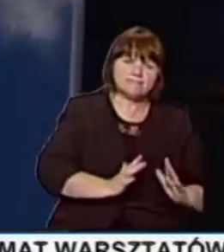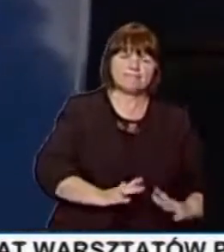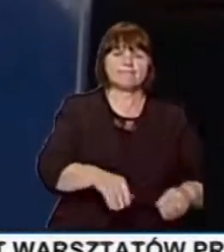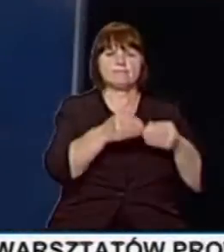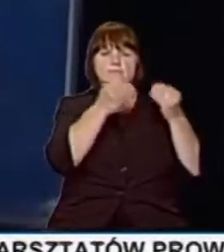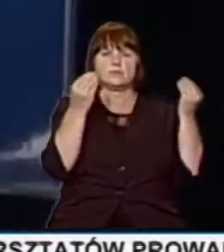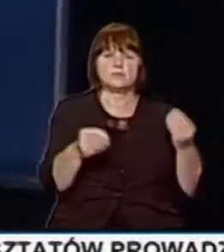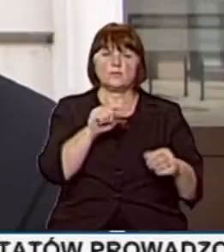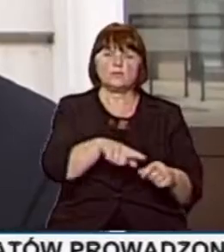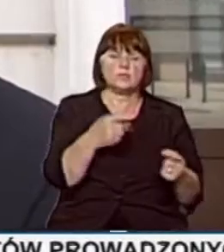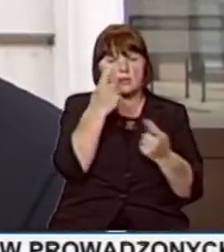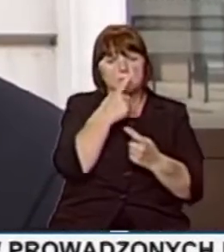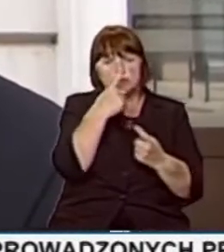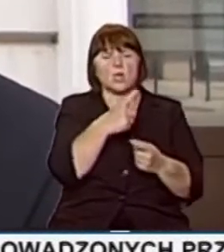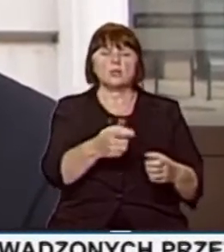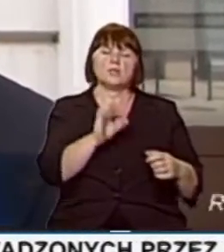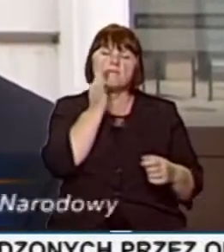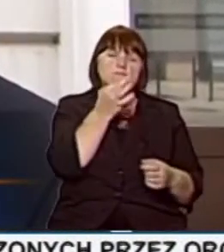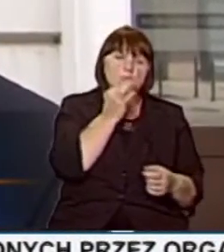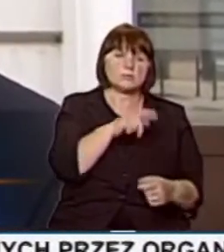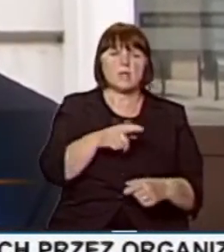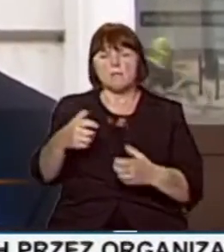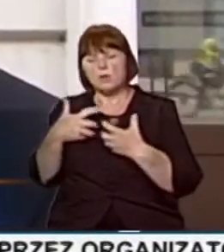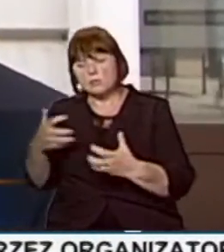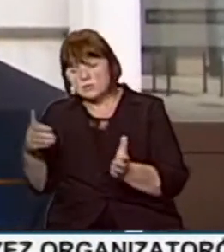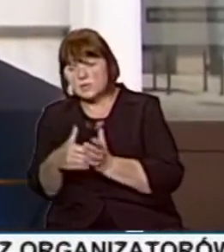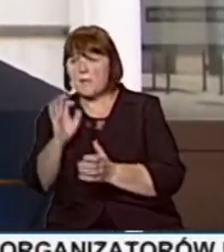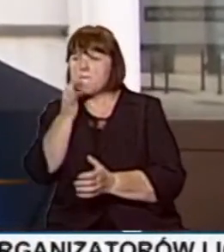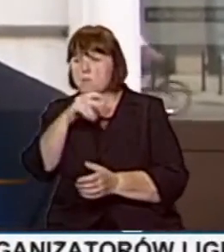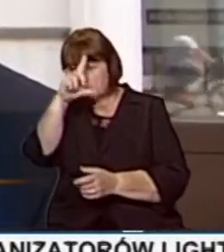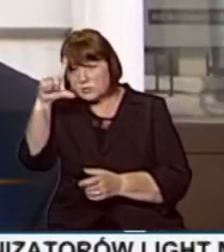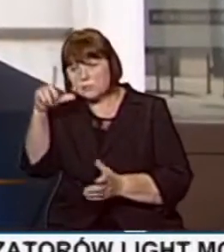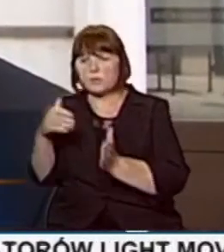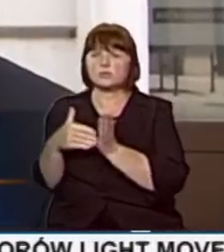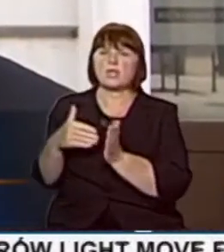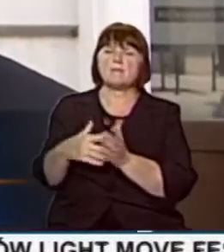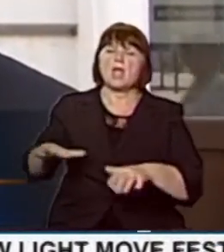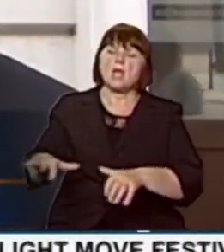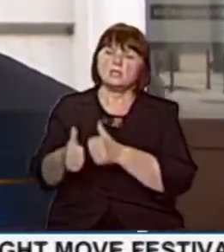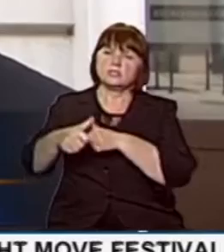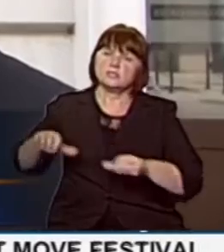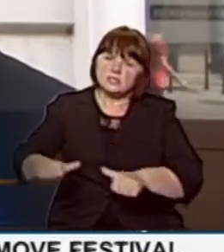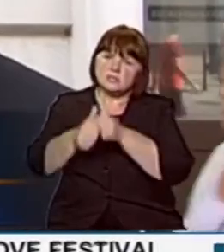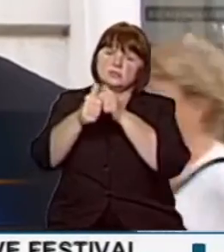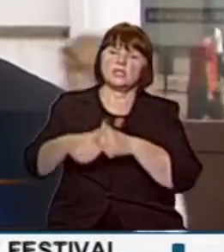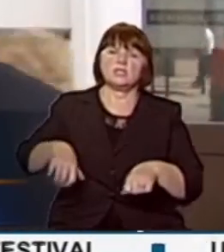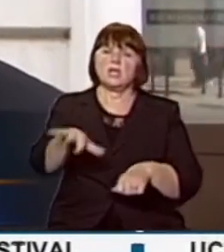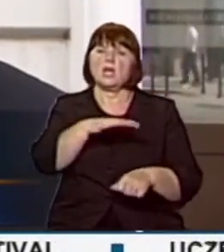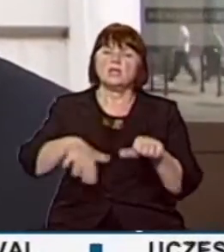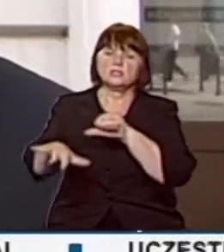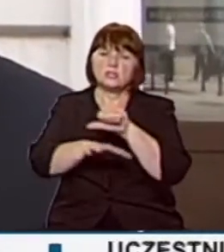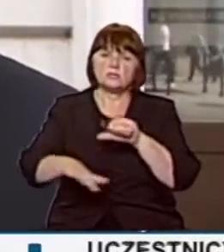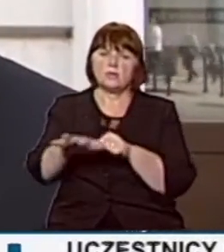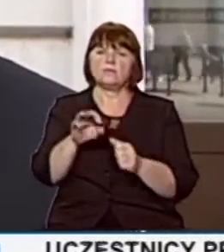inicjatyw młodych ludzi. Potrzeba młodej siły, potrzeba nieszablonowych pomysłów, potrzeba zjednoczenia środowisk narodowych i